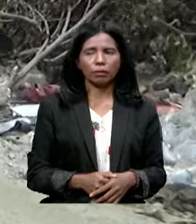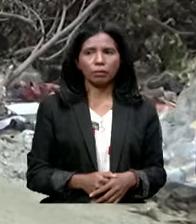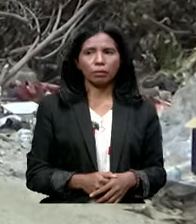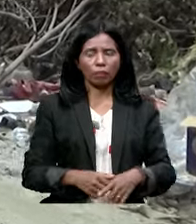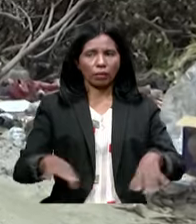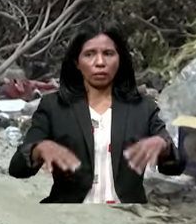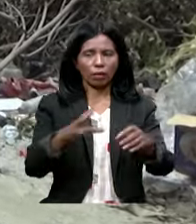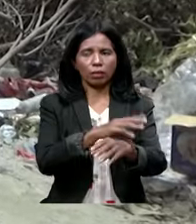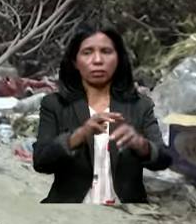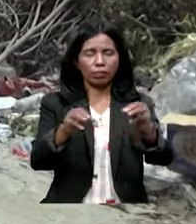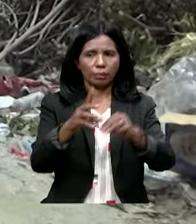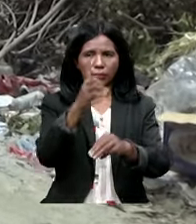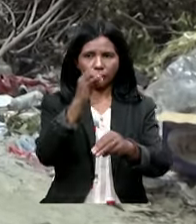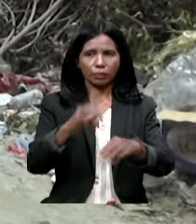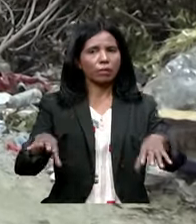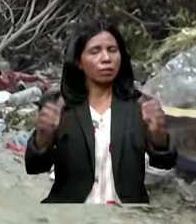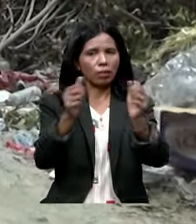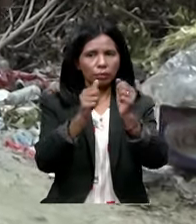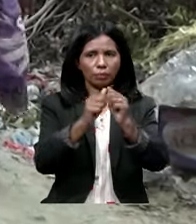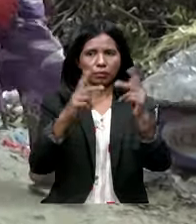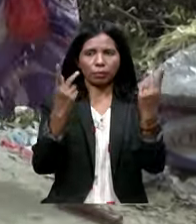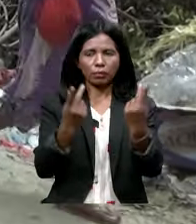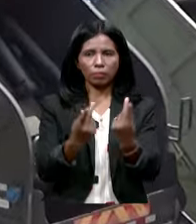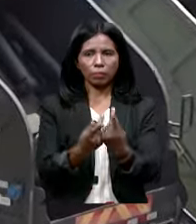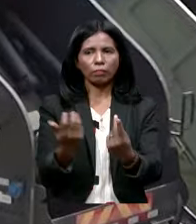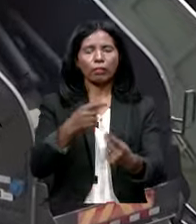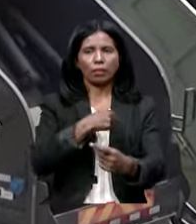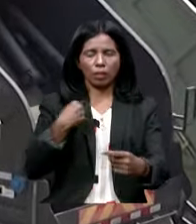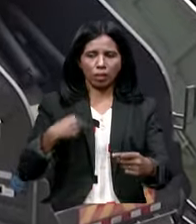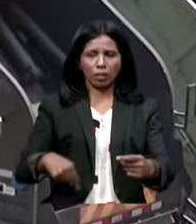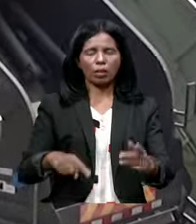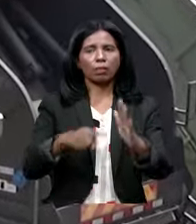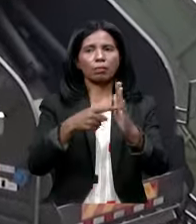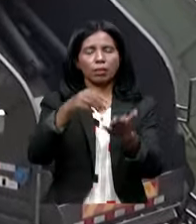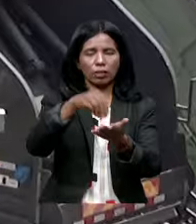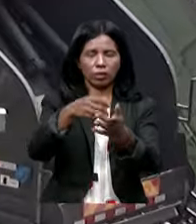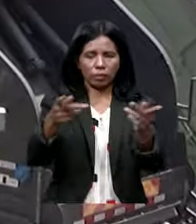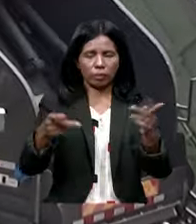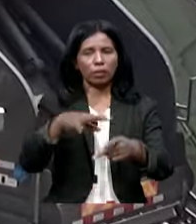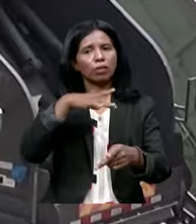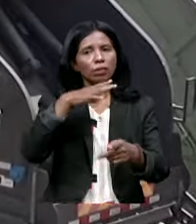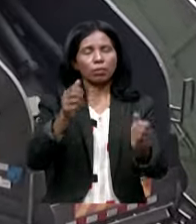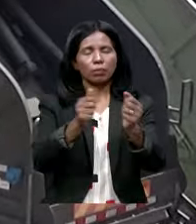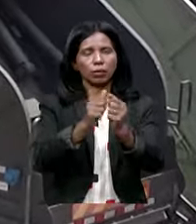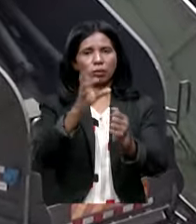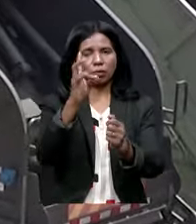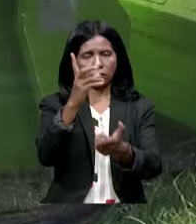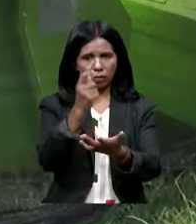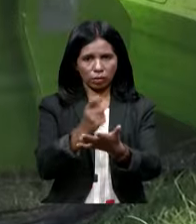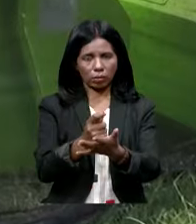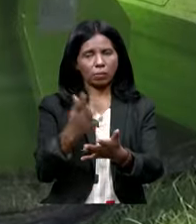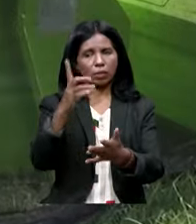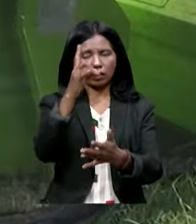Servicio Saneamento Municipio Dili, Servicio Amutu ko Kompanya Sina Harbour, hahu montafatin lisu hamutu rihun hitu iya dilaran, ko